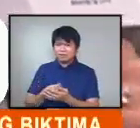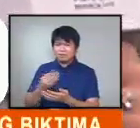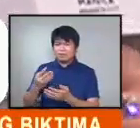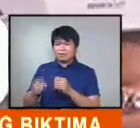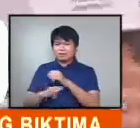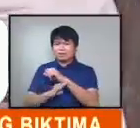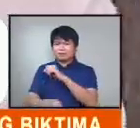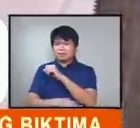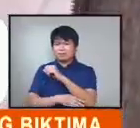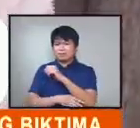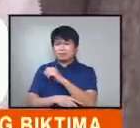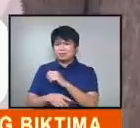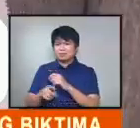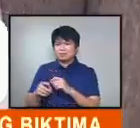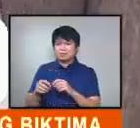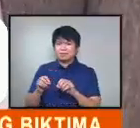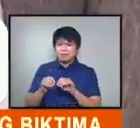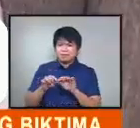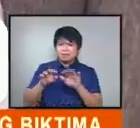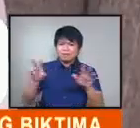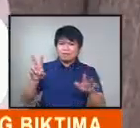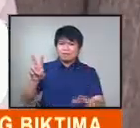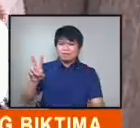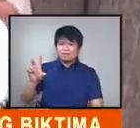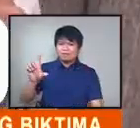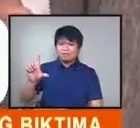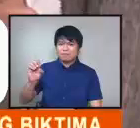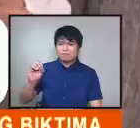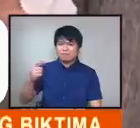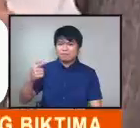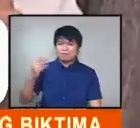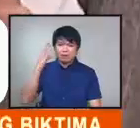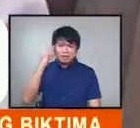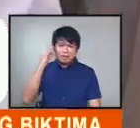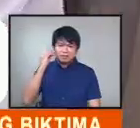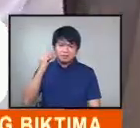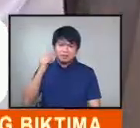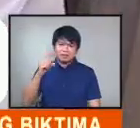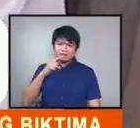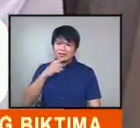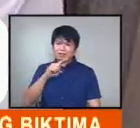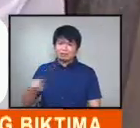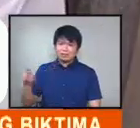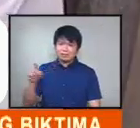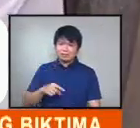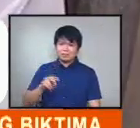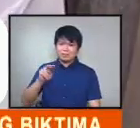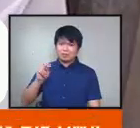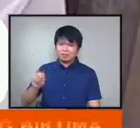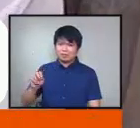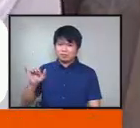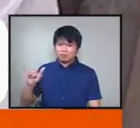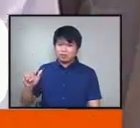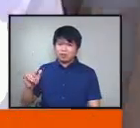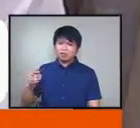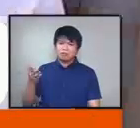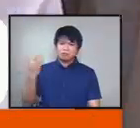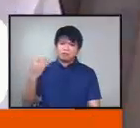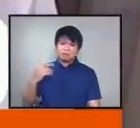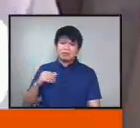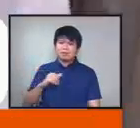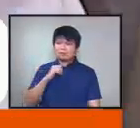ito matapos mag-viral ang kanyang vlog tungkol sa naranasan niyang discrimination sa New York noon. Pero giit niya, hindi